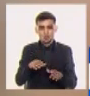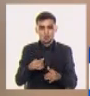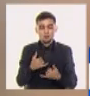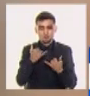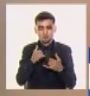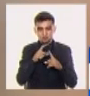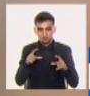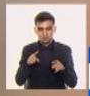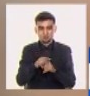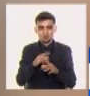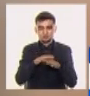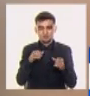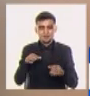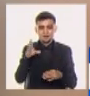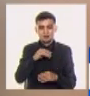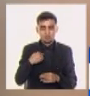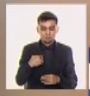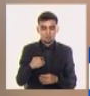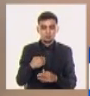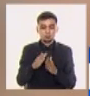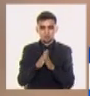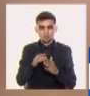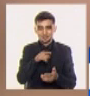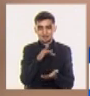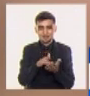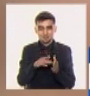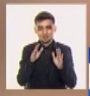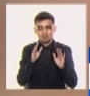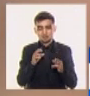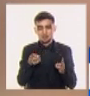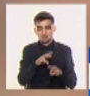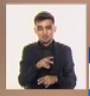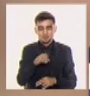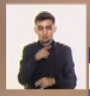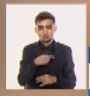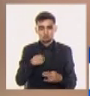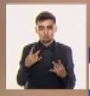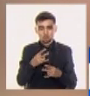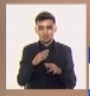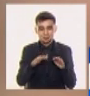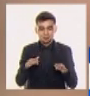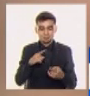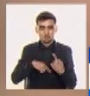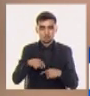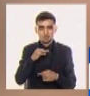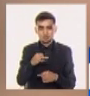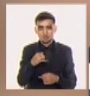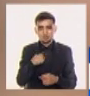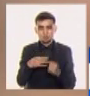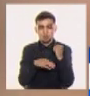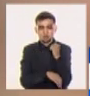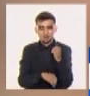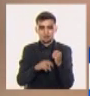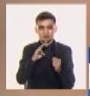чиновники, мы очень просим вас оставить наш центр в покое. Он очень нужен нашим детям. Это наша